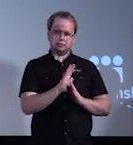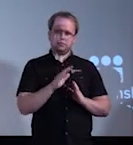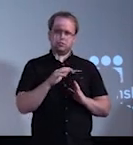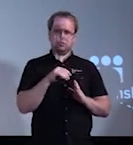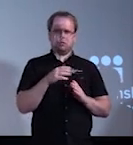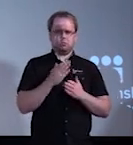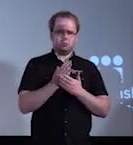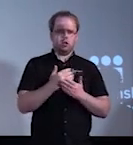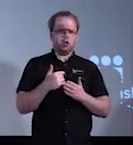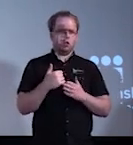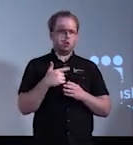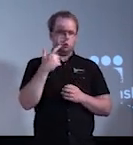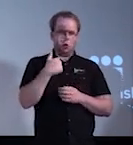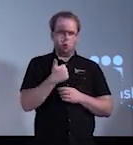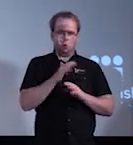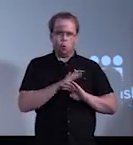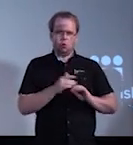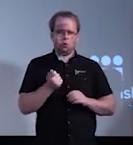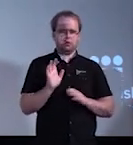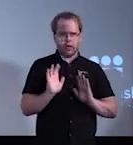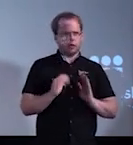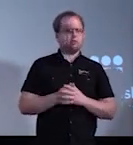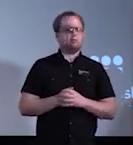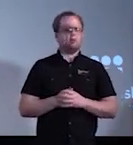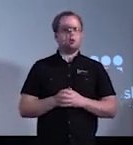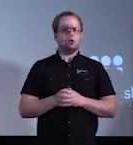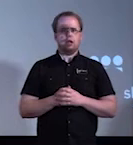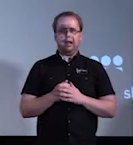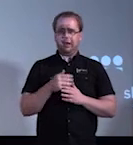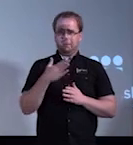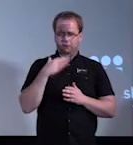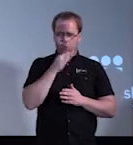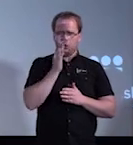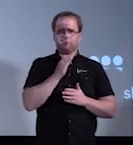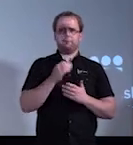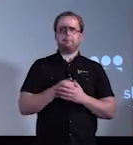jag döljer någonting om det. Okej, nu till frågan.